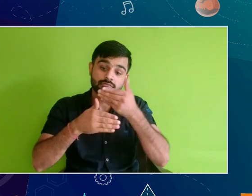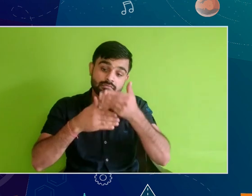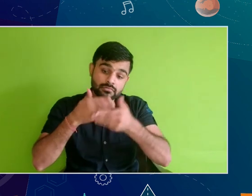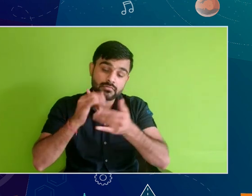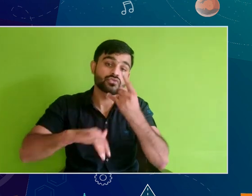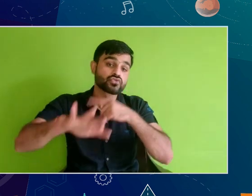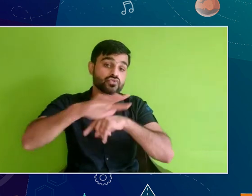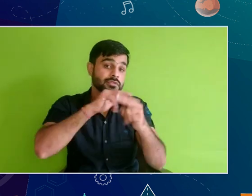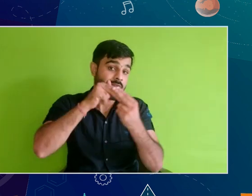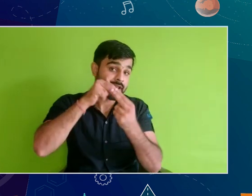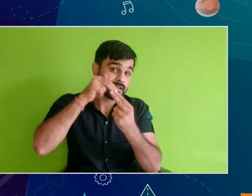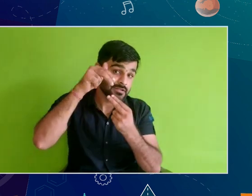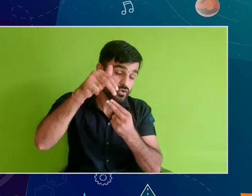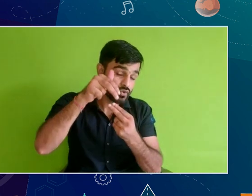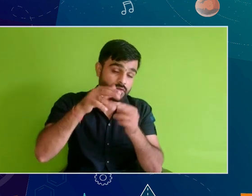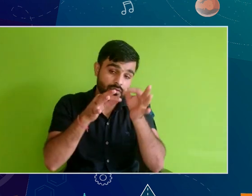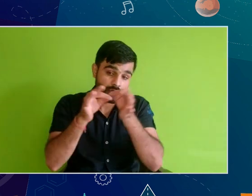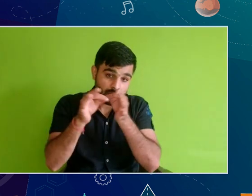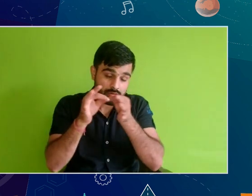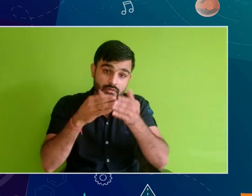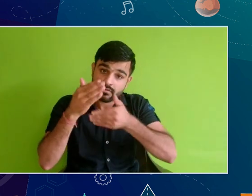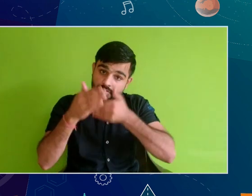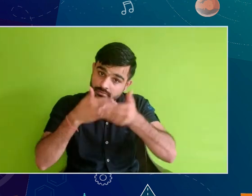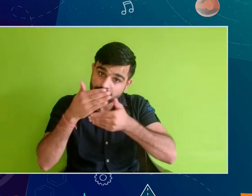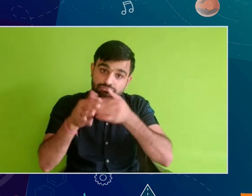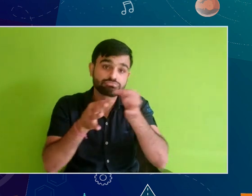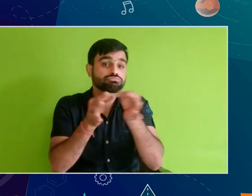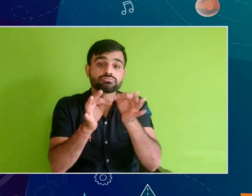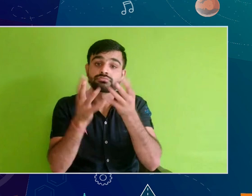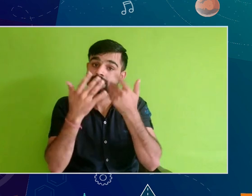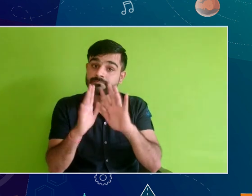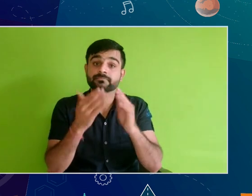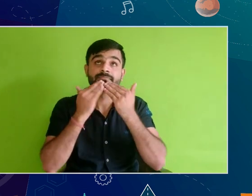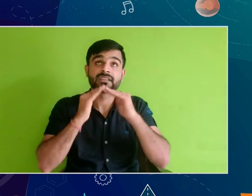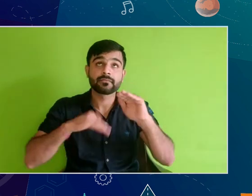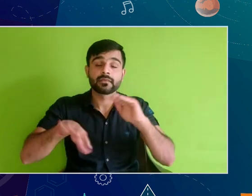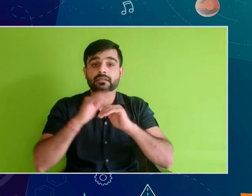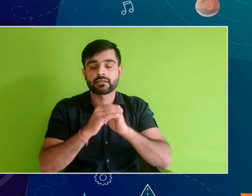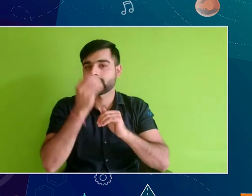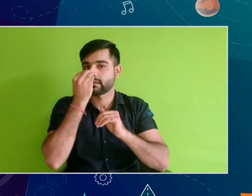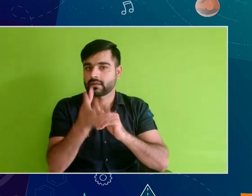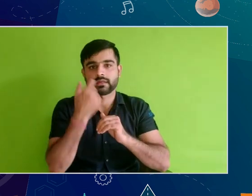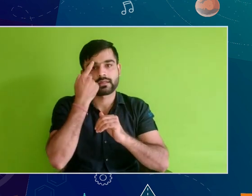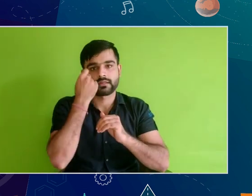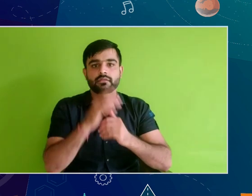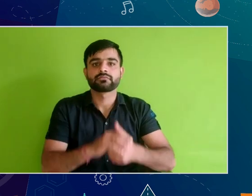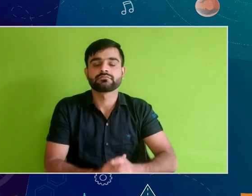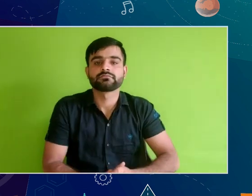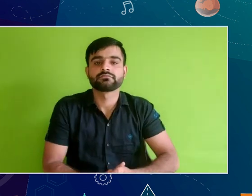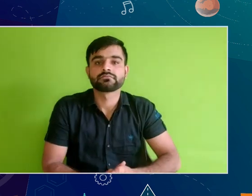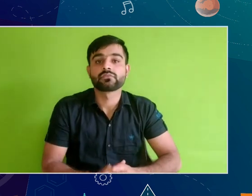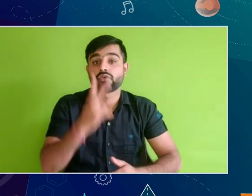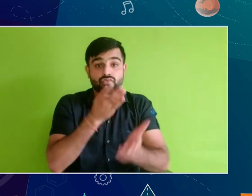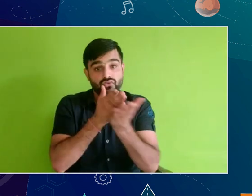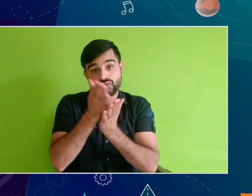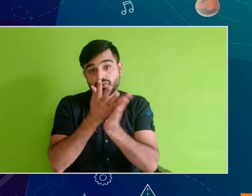में, एक स्टोरी के फॉर्म में जब मैं उसे एक्सप्लेन कर देती हूँ, तो बच्चे के लिए आसान हो जाता है। आपने जो दो मेथड्स बताए हैं डेफिनेटली वो बहुत